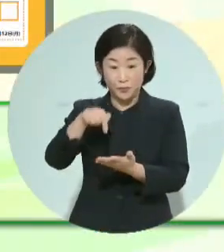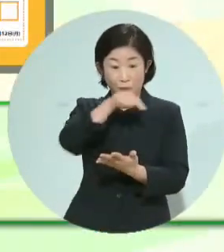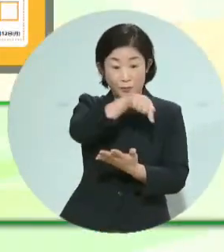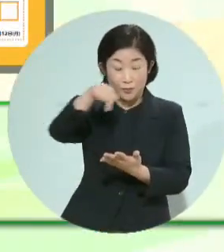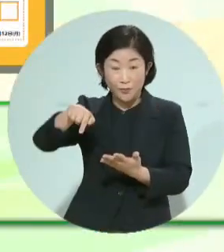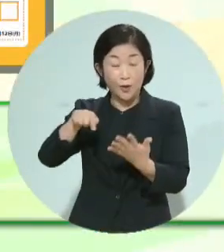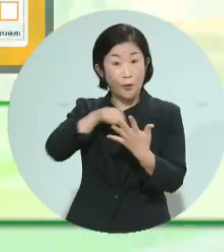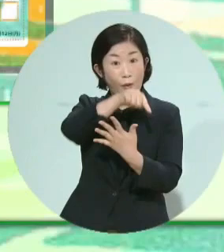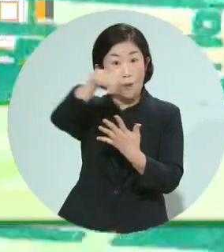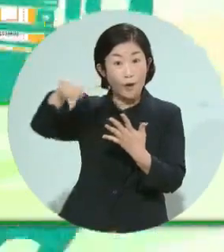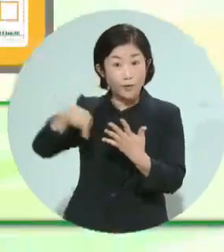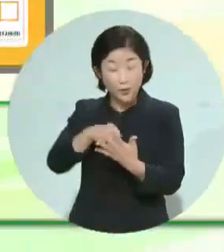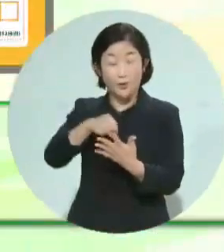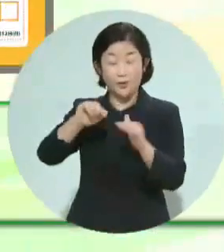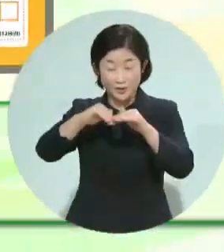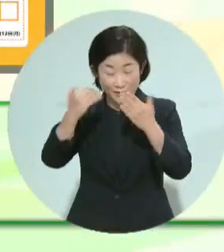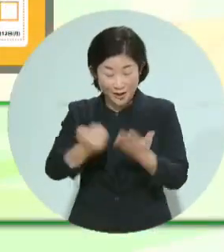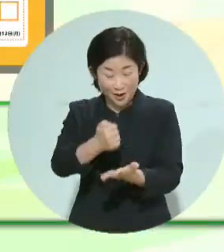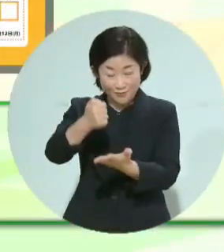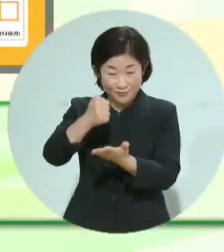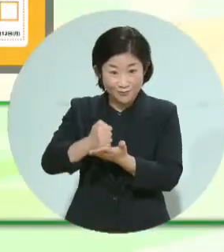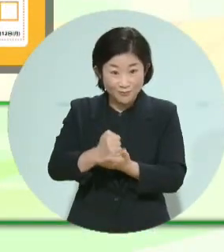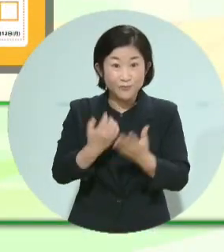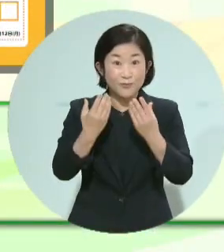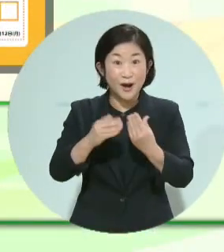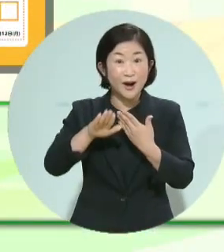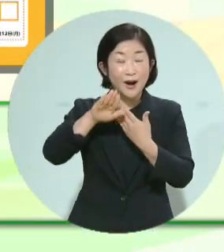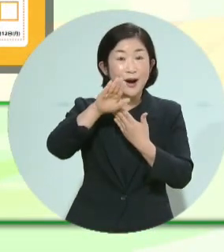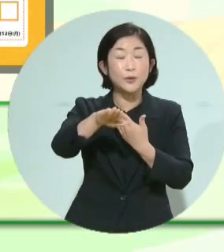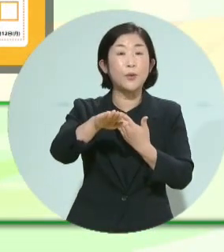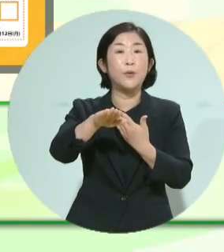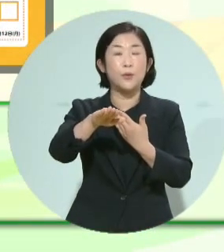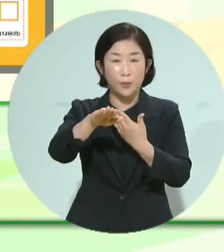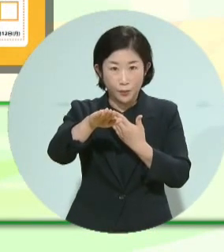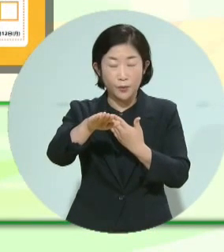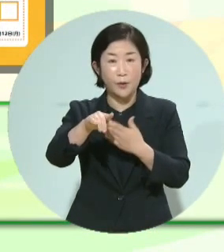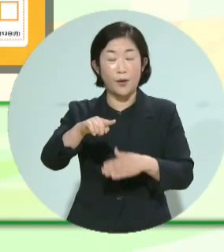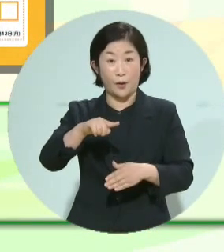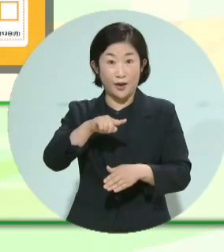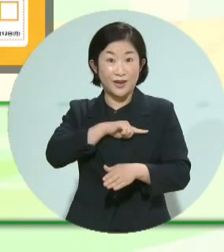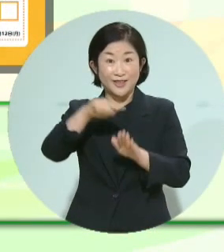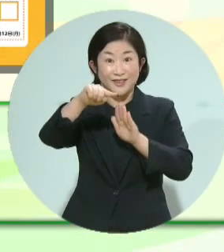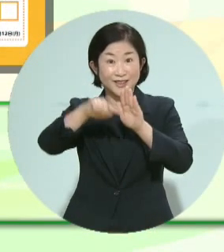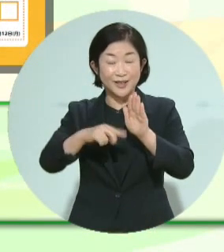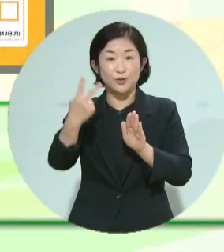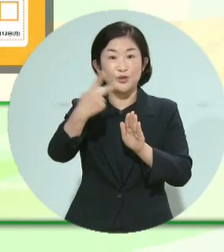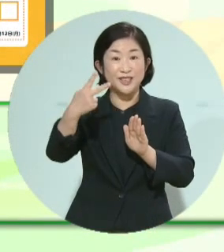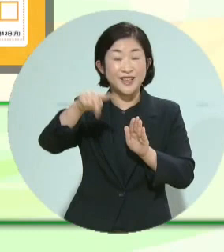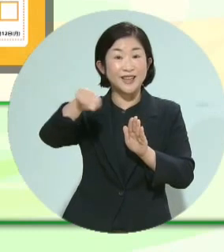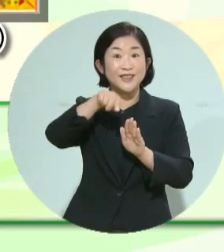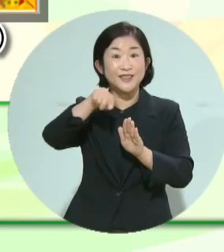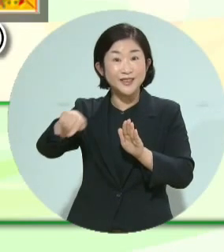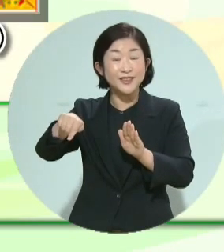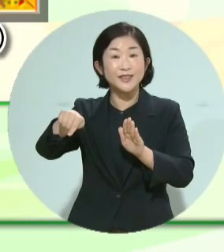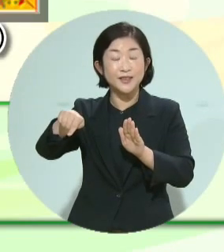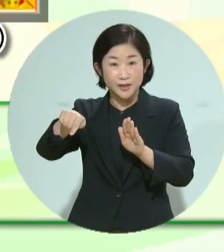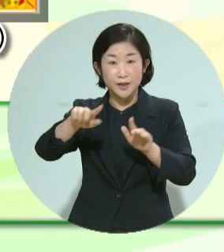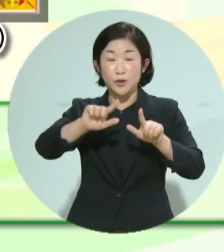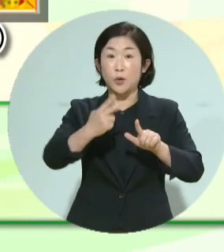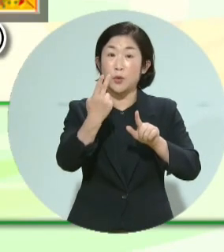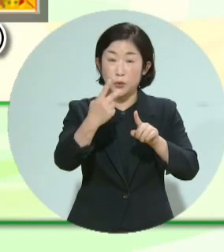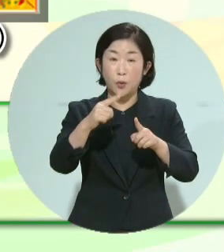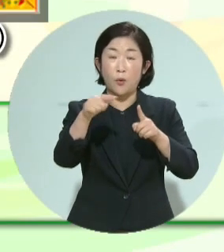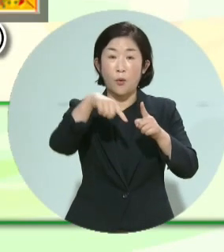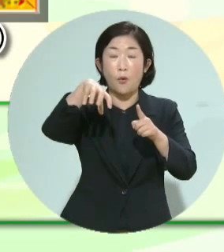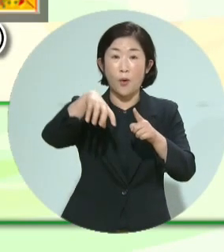5箇所すべてのスタンプを集めると達成賞として先着2000人に東京都公園協会と